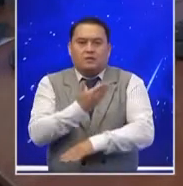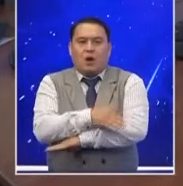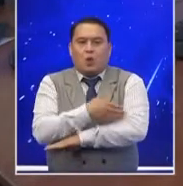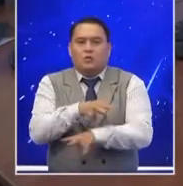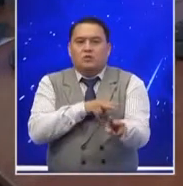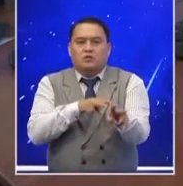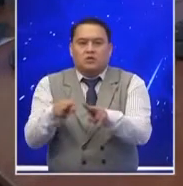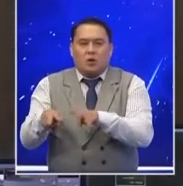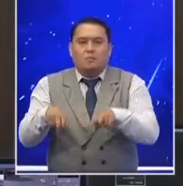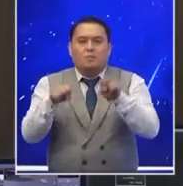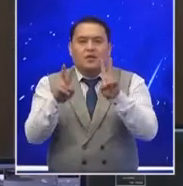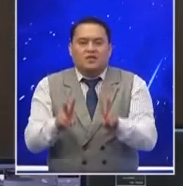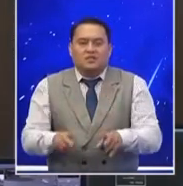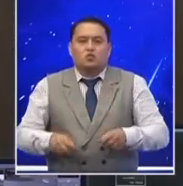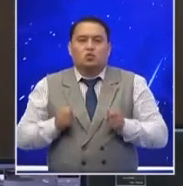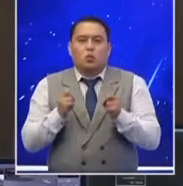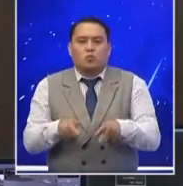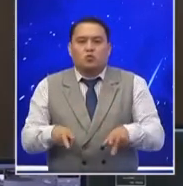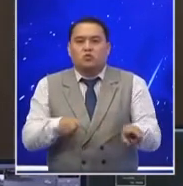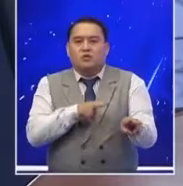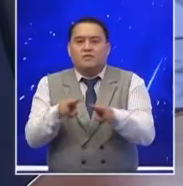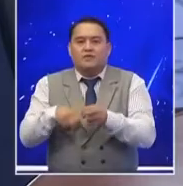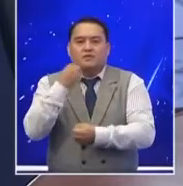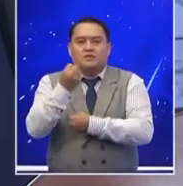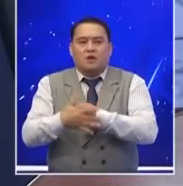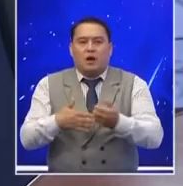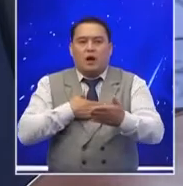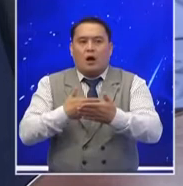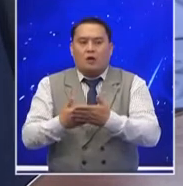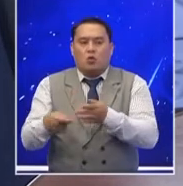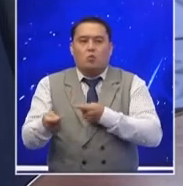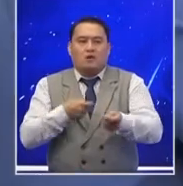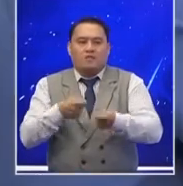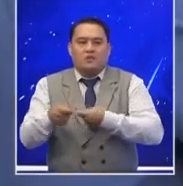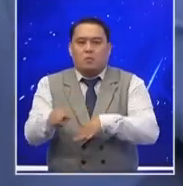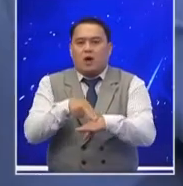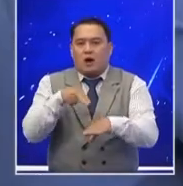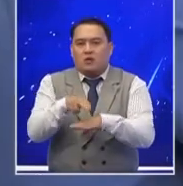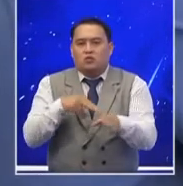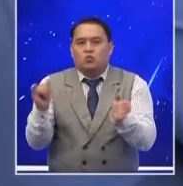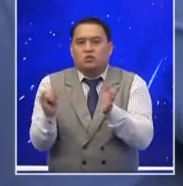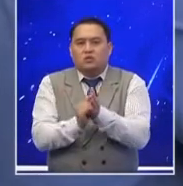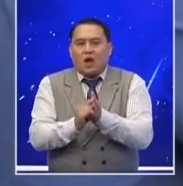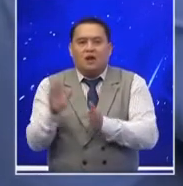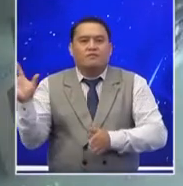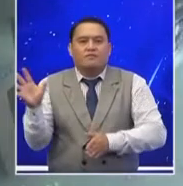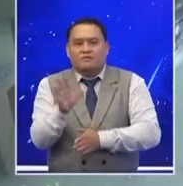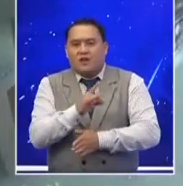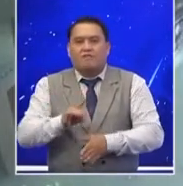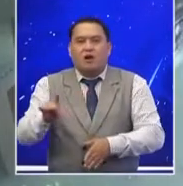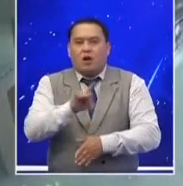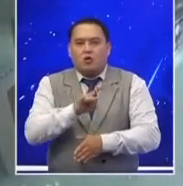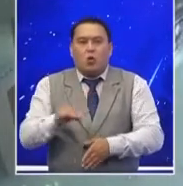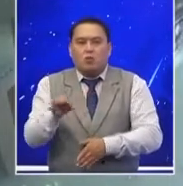за мониторами и преступностью в городе специалисты Центра оперативного управления полиции. Установленные практически во всех